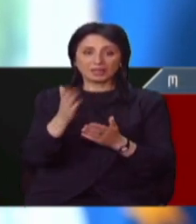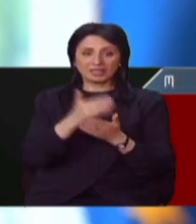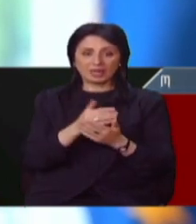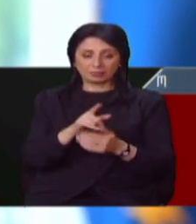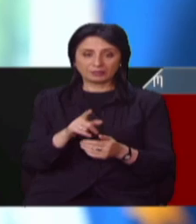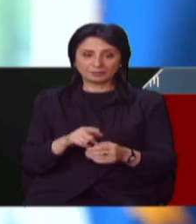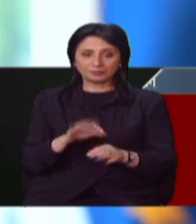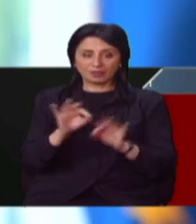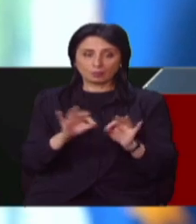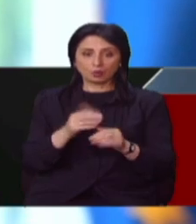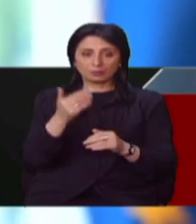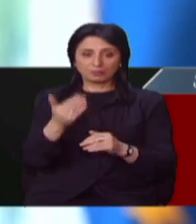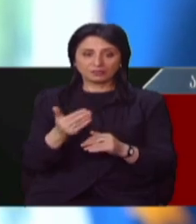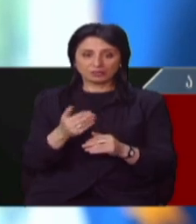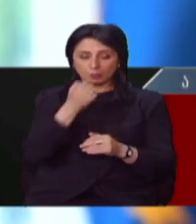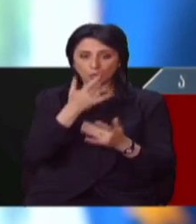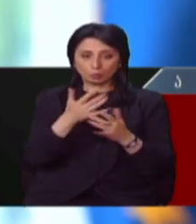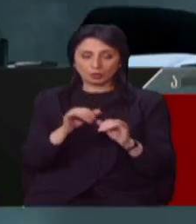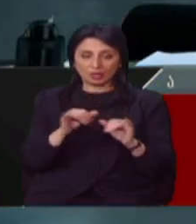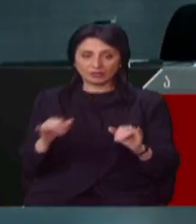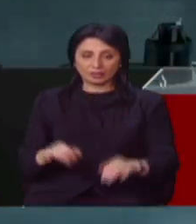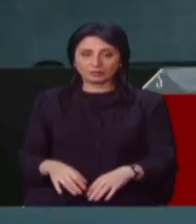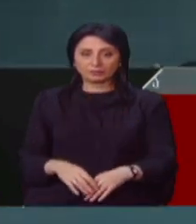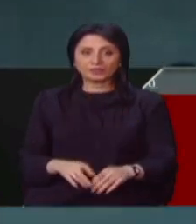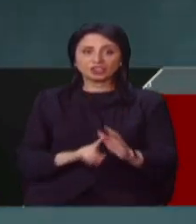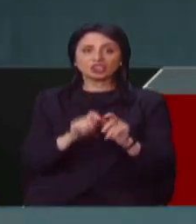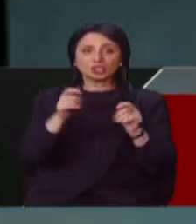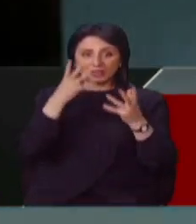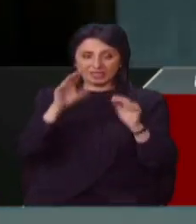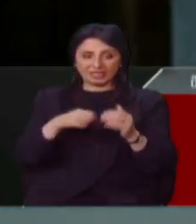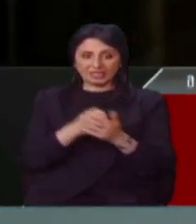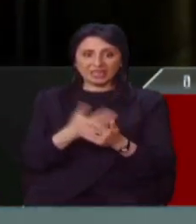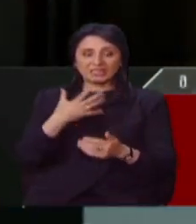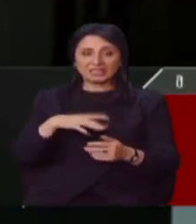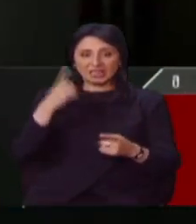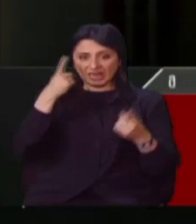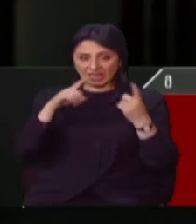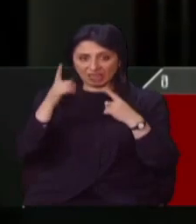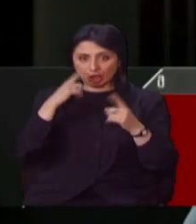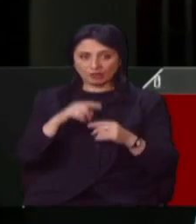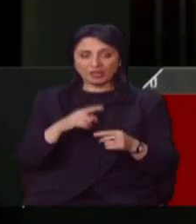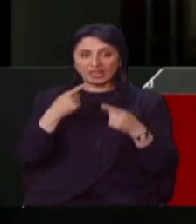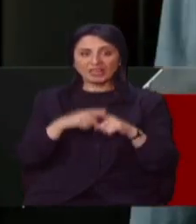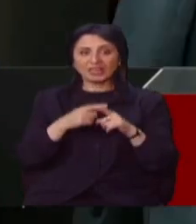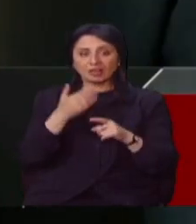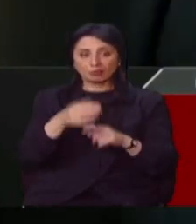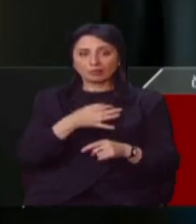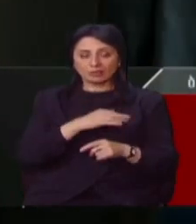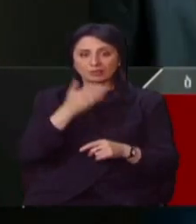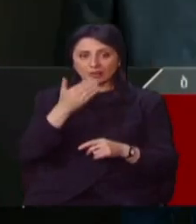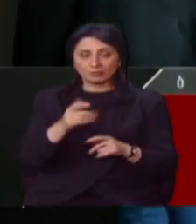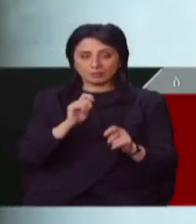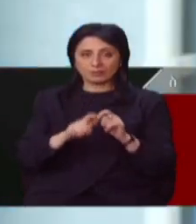მათი პროექტების, მათი პროდუქტების განვითარებაში. შექმნის დღიდან საქართველოს ინოვაციების და ტექნოლოგიების სააგენტოს